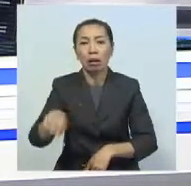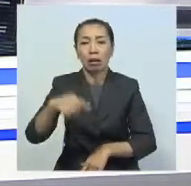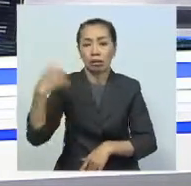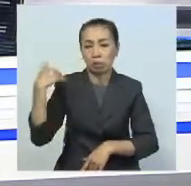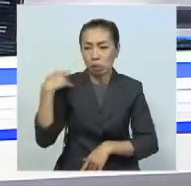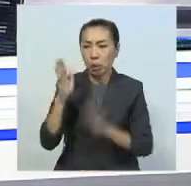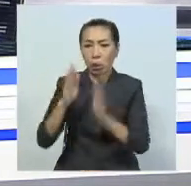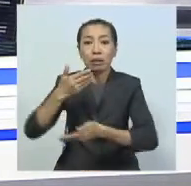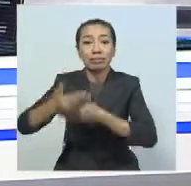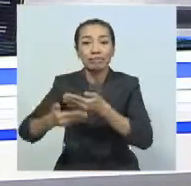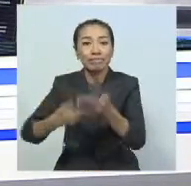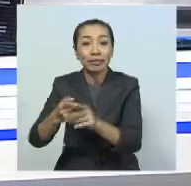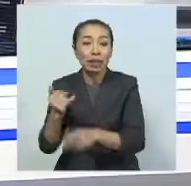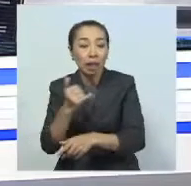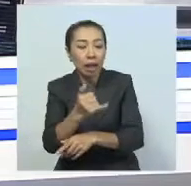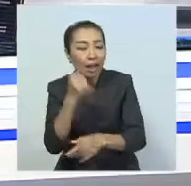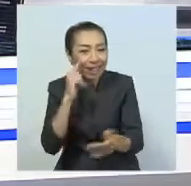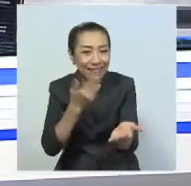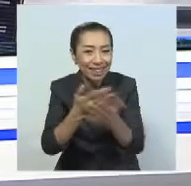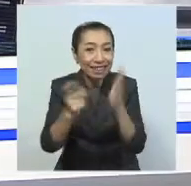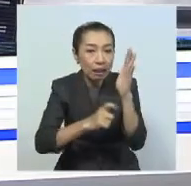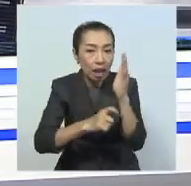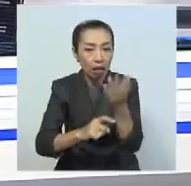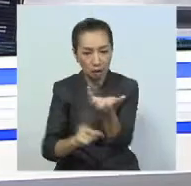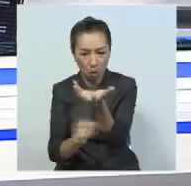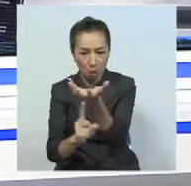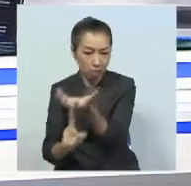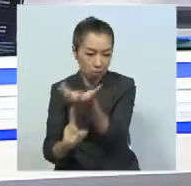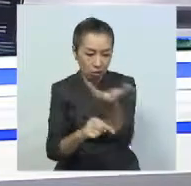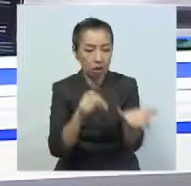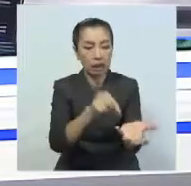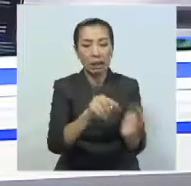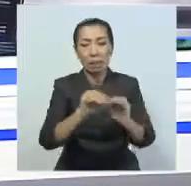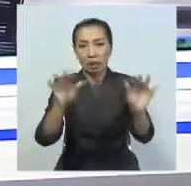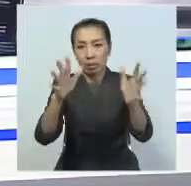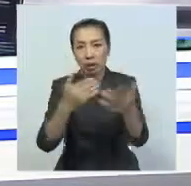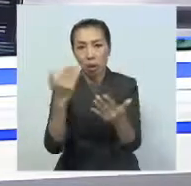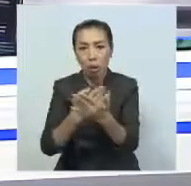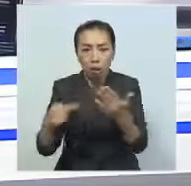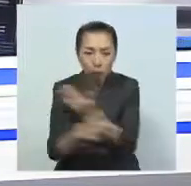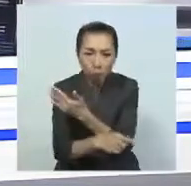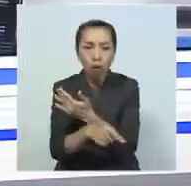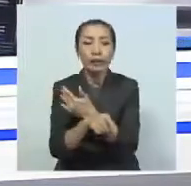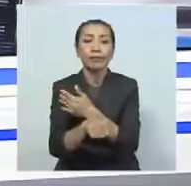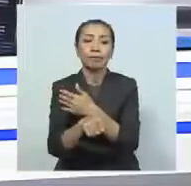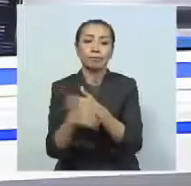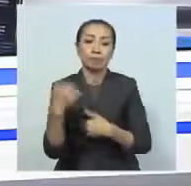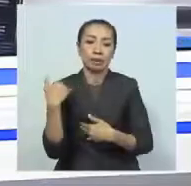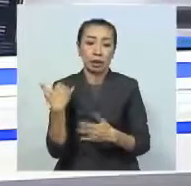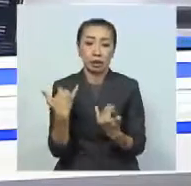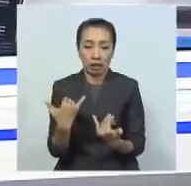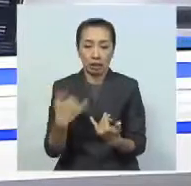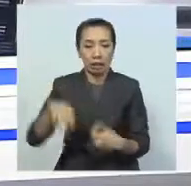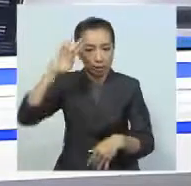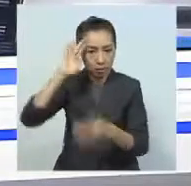งๆมาเจอคนที่เข้ามาโกงน้ำหนักแล้วก็ใช้ตราช่างที่ไม่ได้มาตรฐานมาซ้ำเติมเกษตรกรอีกล่า